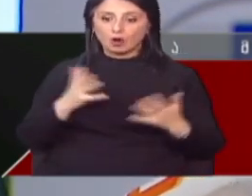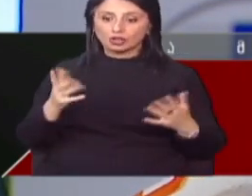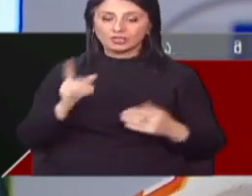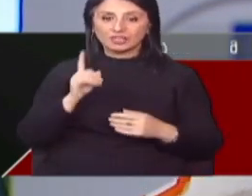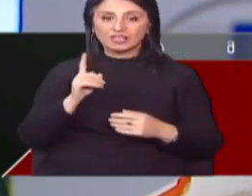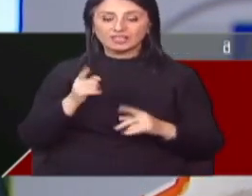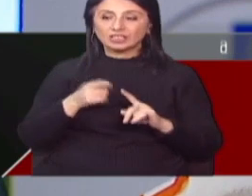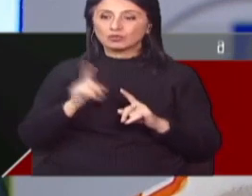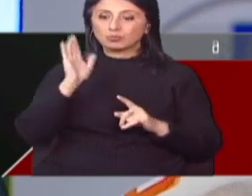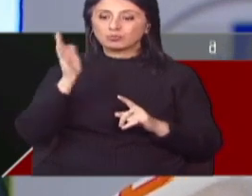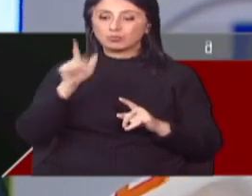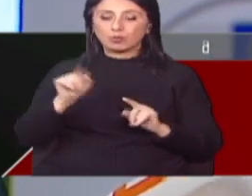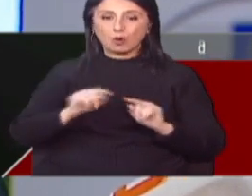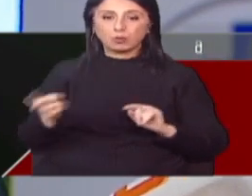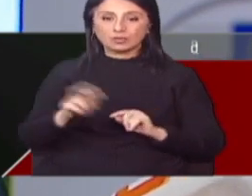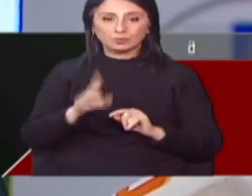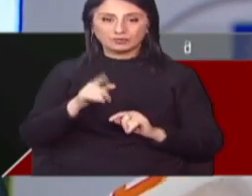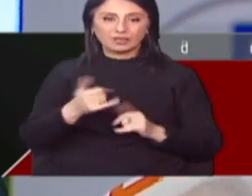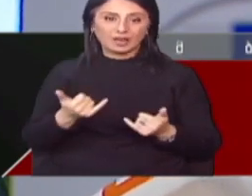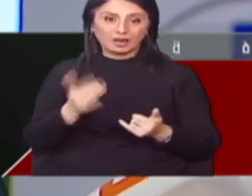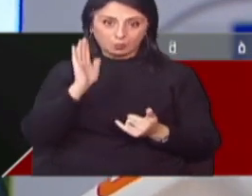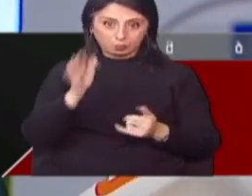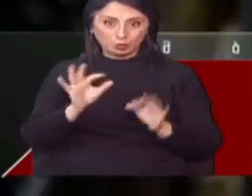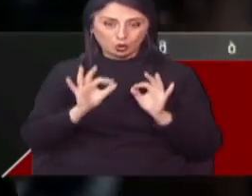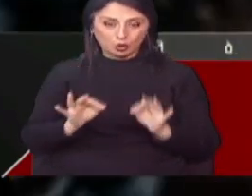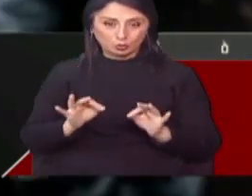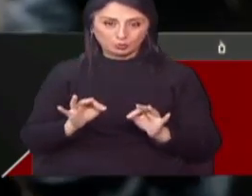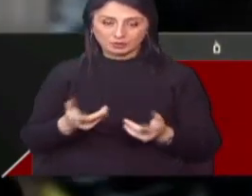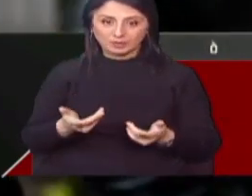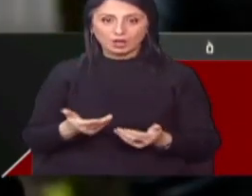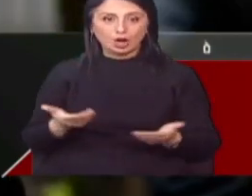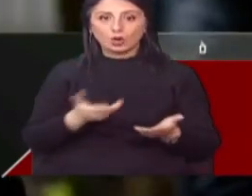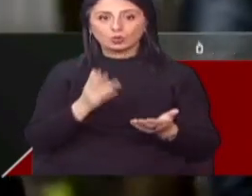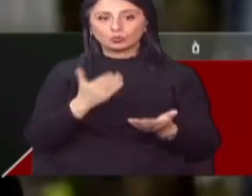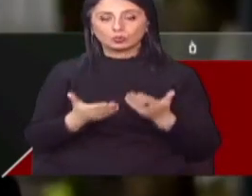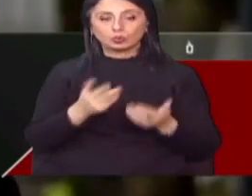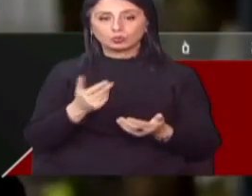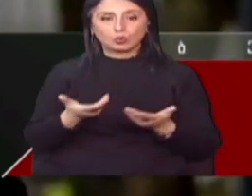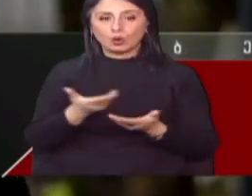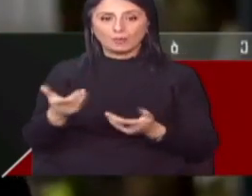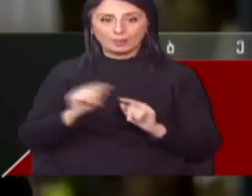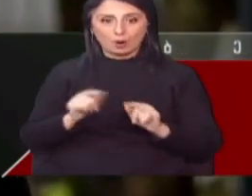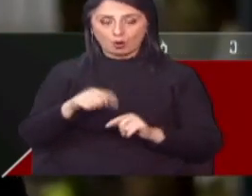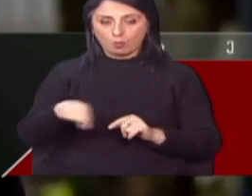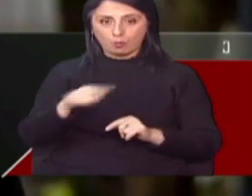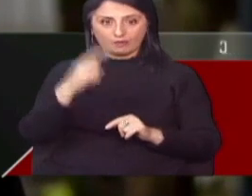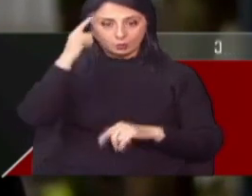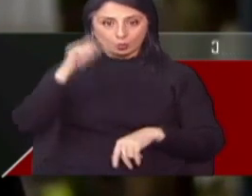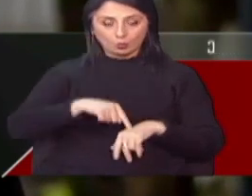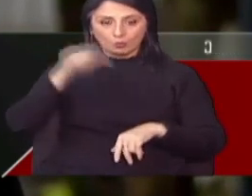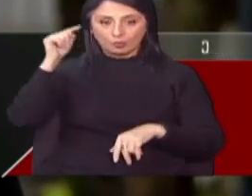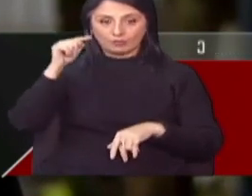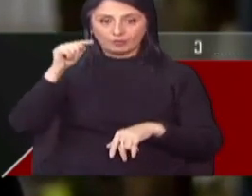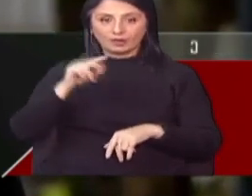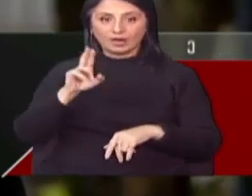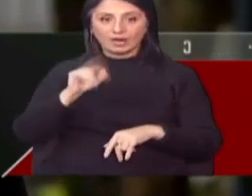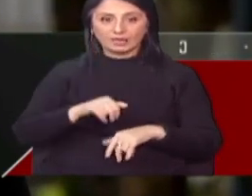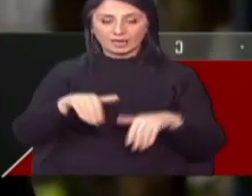ოპოზიციის მხრიდან არ გვაქვს, რომ ახლა გახდებიან კონსტრუქციულები. Თუ რომელიმე ჩვენი ოპონენტი გონს მოვა